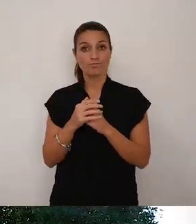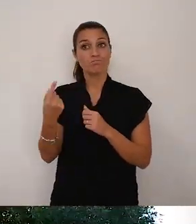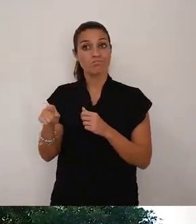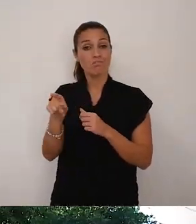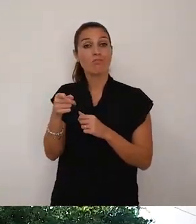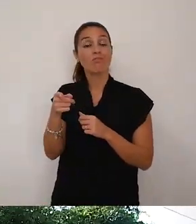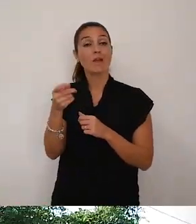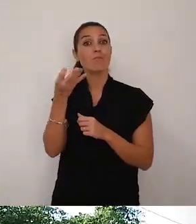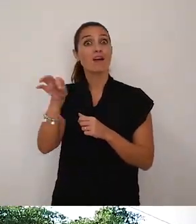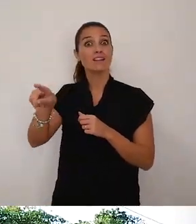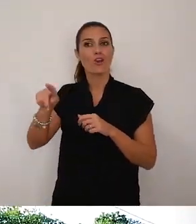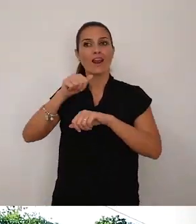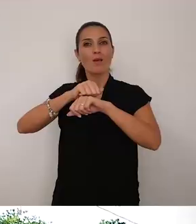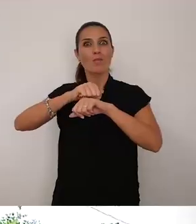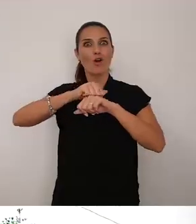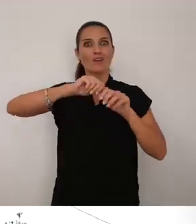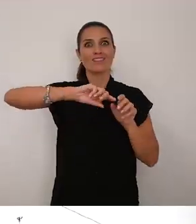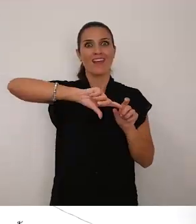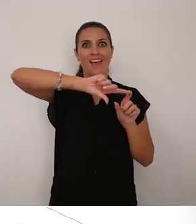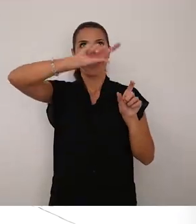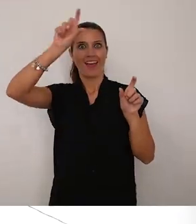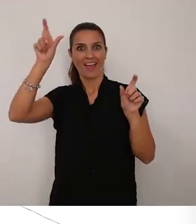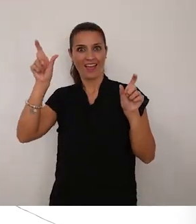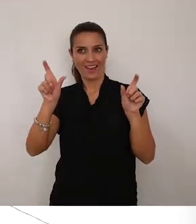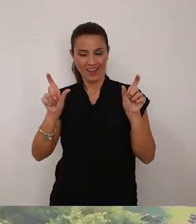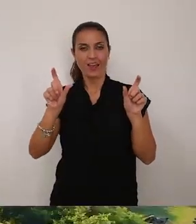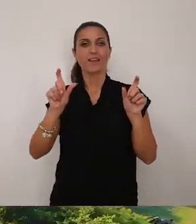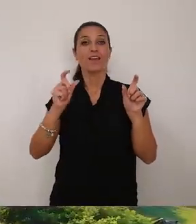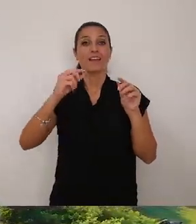È caratteristico il portale monumentale arricchito